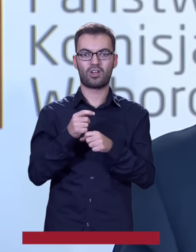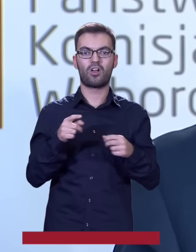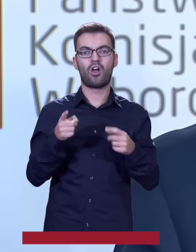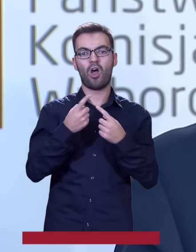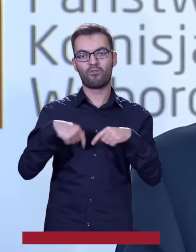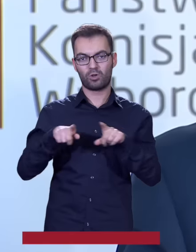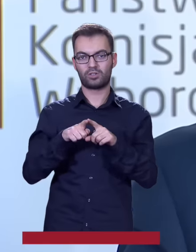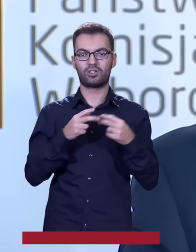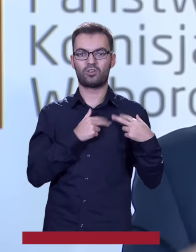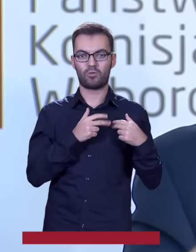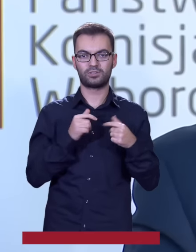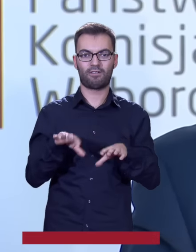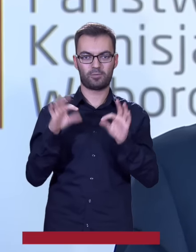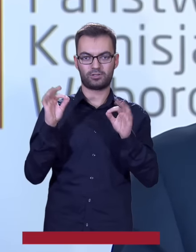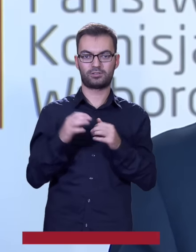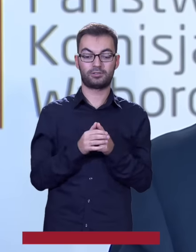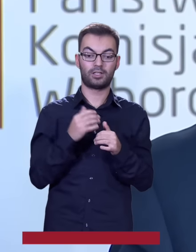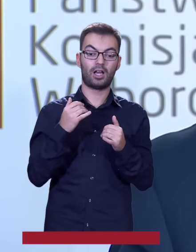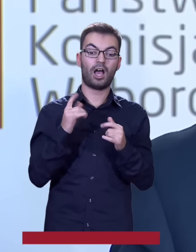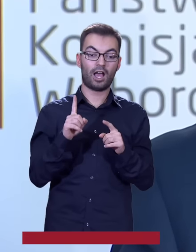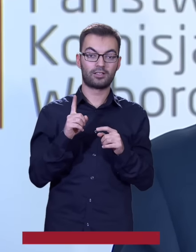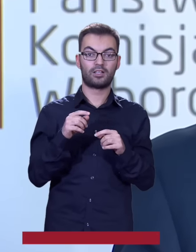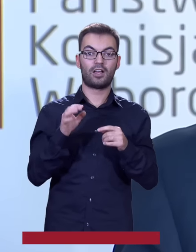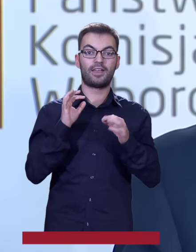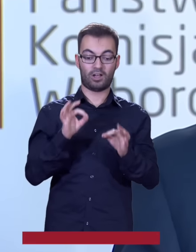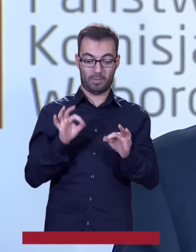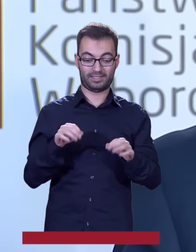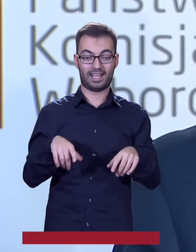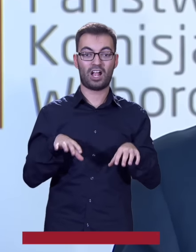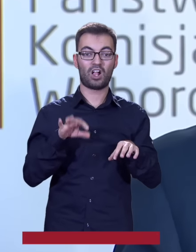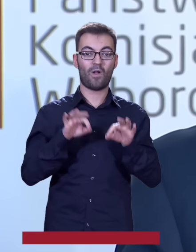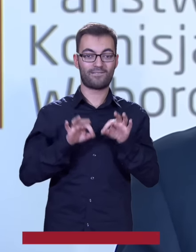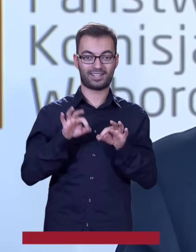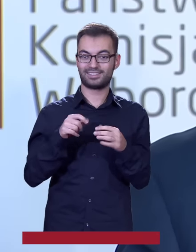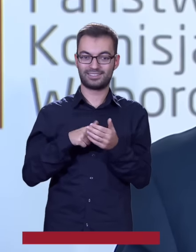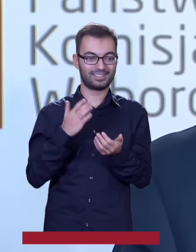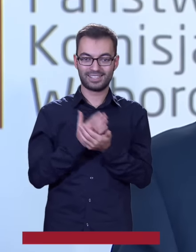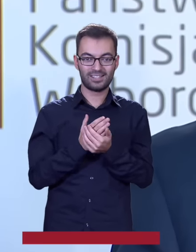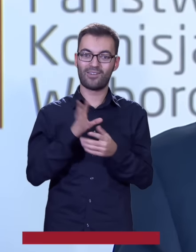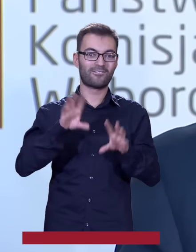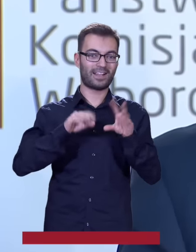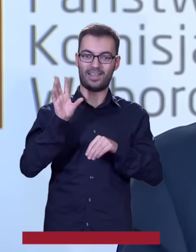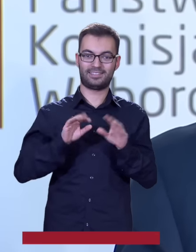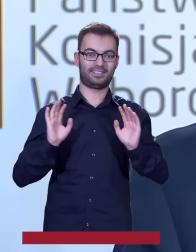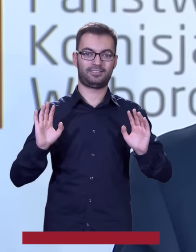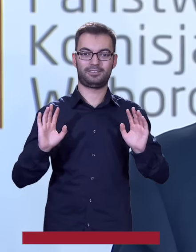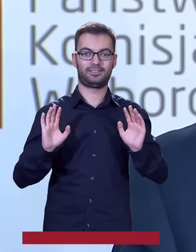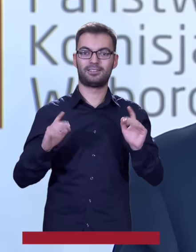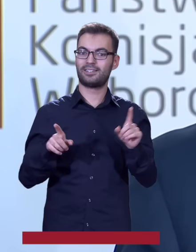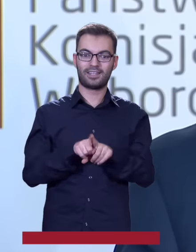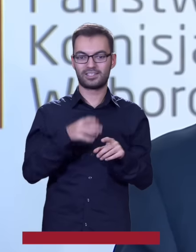komisji wyborczych. Jeżeli chodzi o obecną konferencję, ona dotyczy tylko frekwencji. Czyli też nie